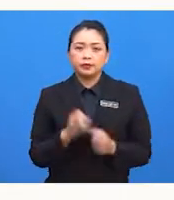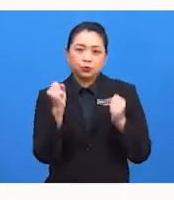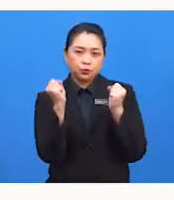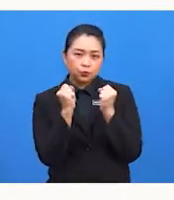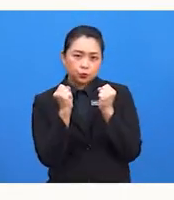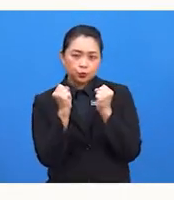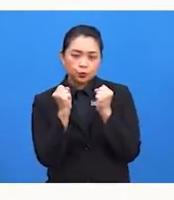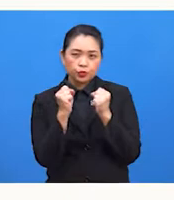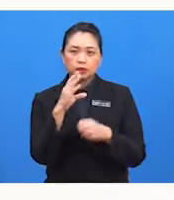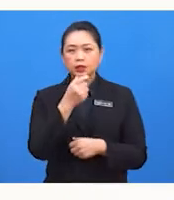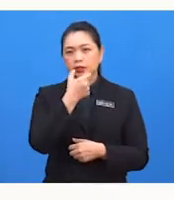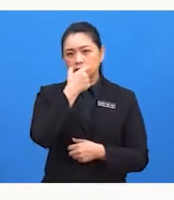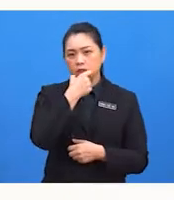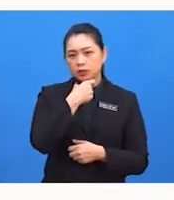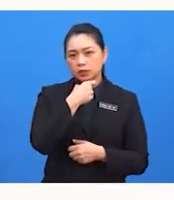sunyi.